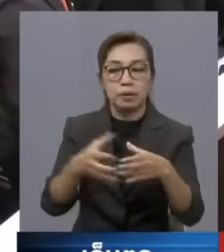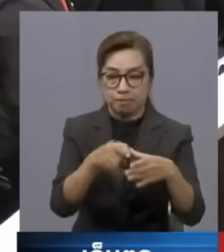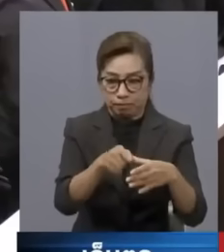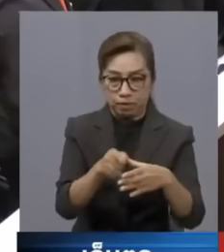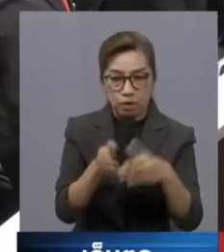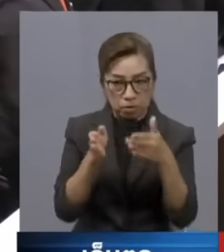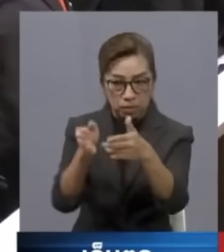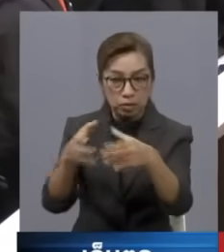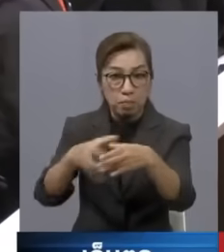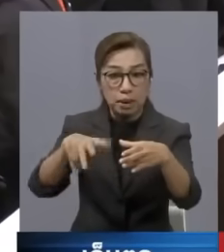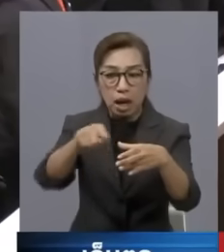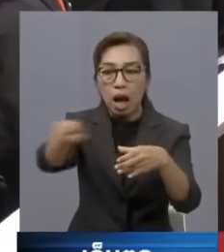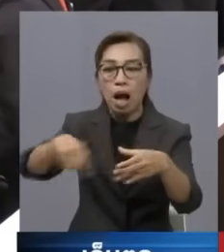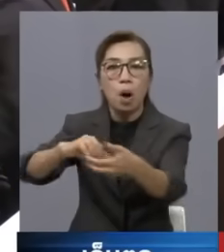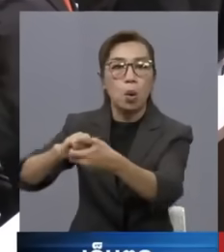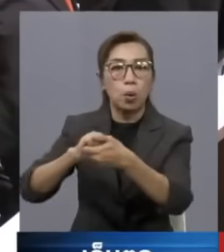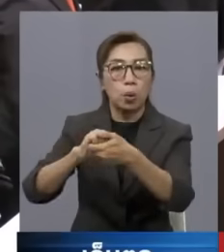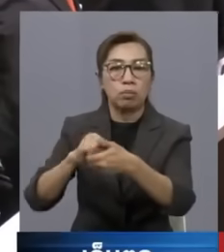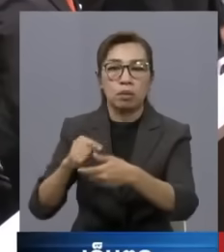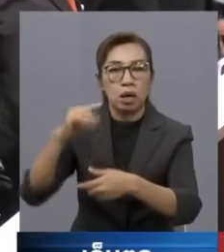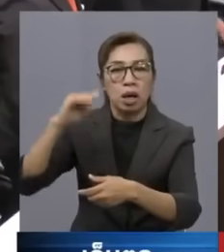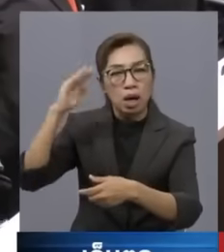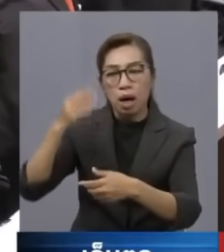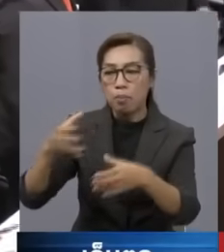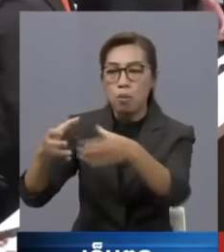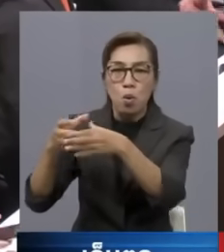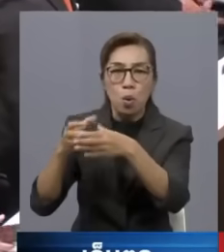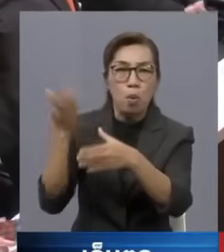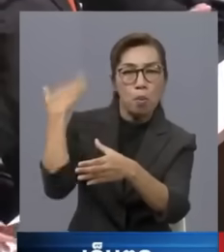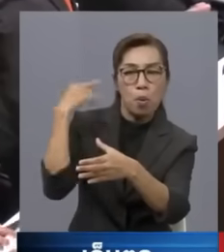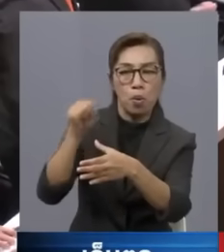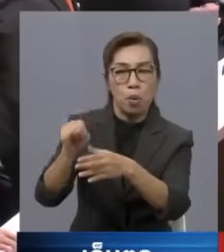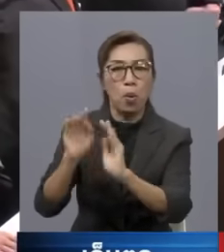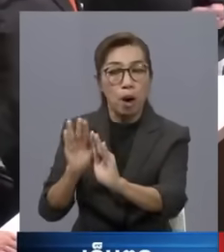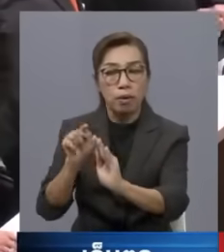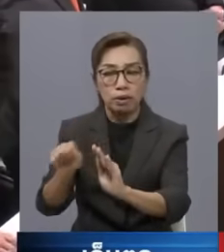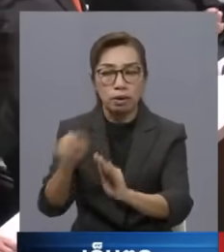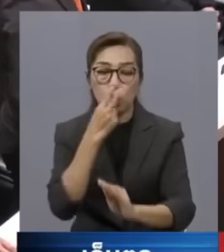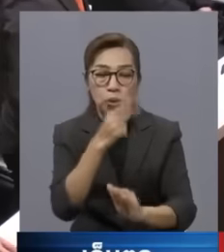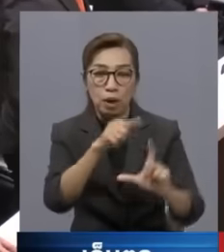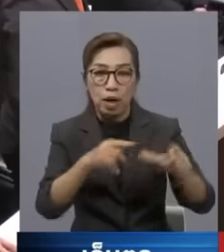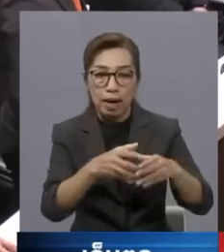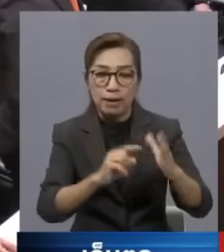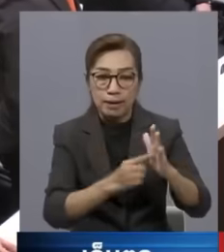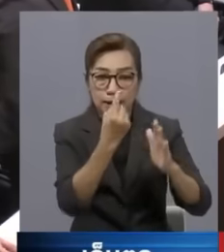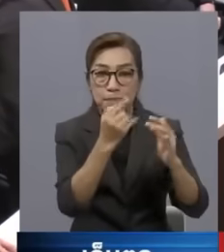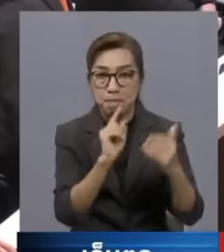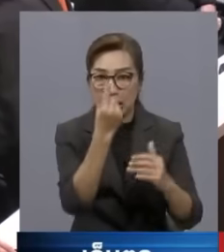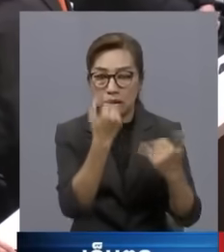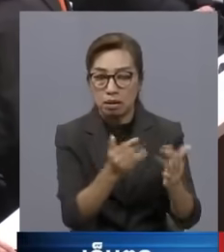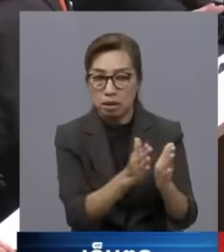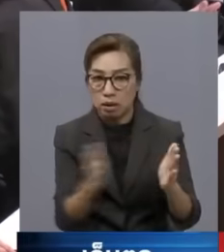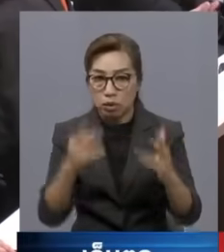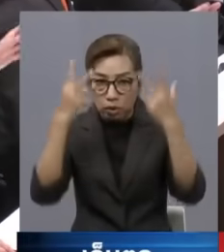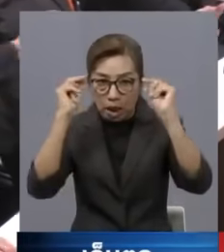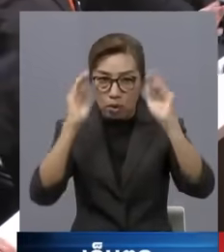ที่ตอนนี้เขาไปผนึกกำลังกับพรรคอนุรักษ์นิยมจับตาว่านับหนึ่งของเกมของก้าวไกลจะเริ่มต้นขึ้นใน